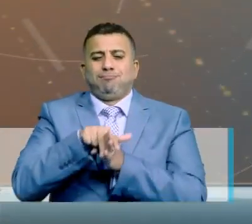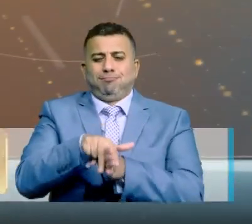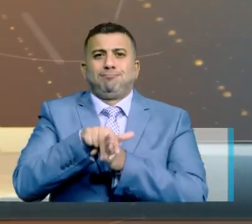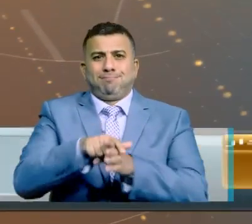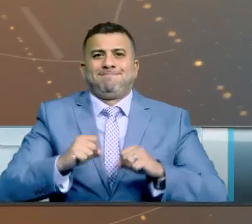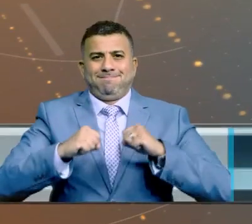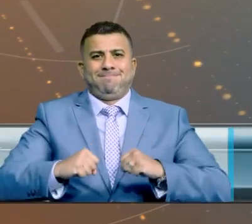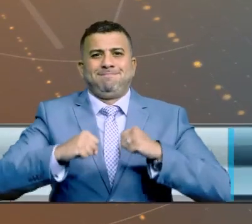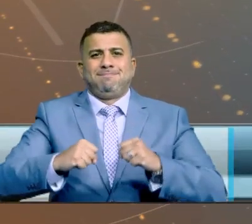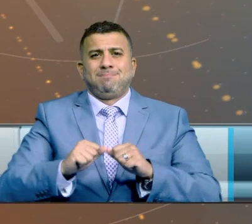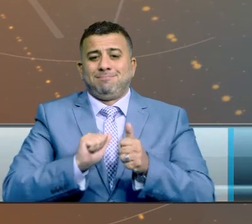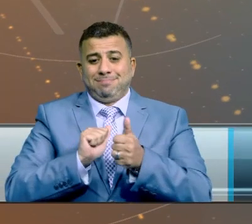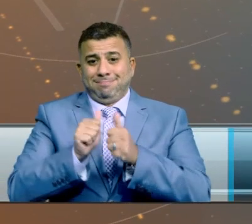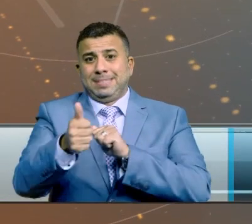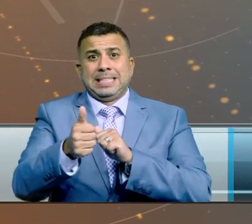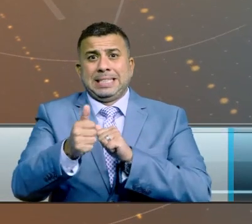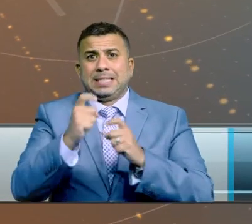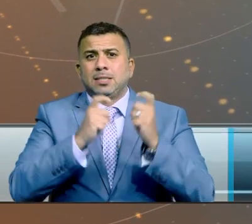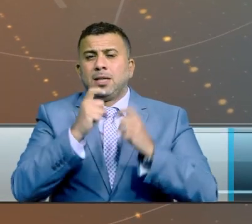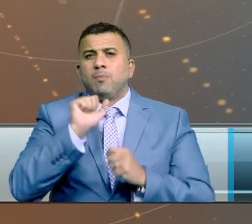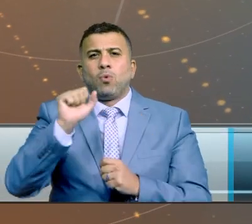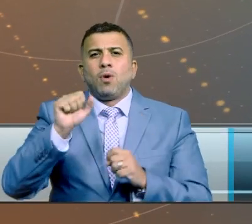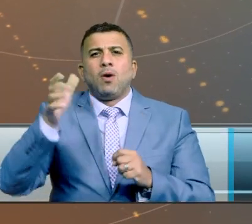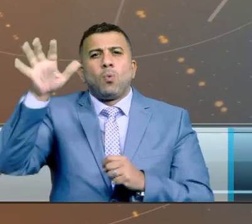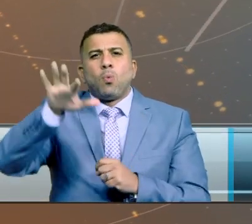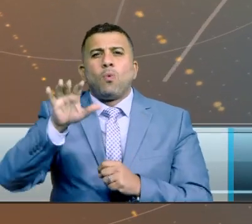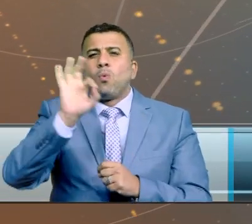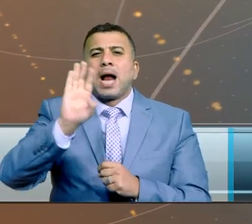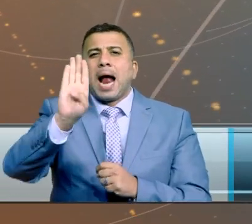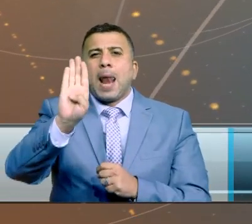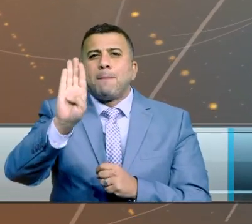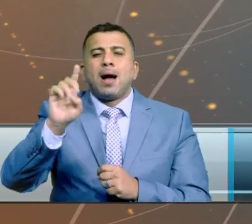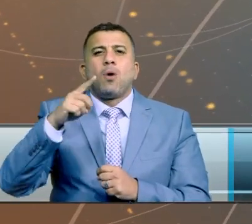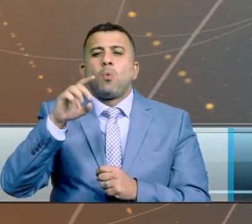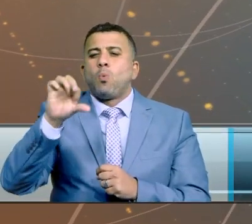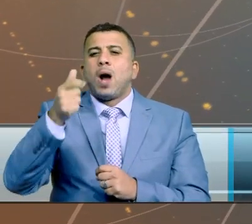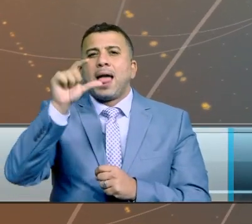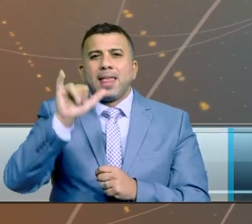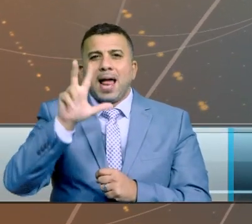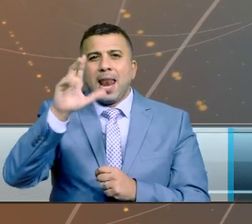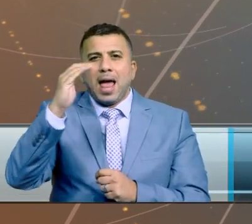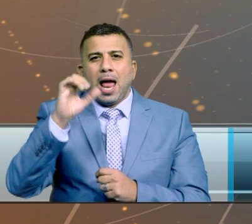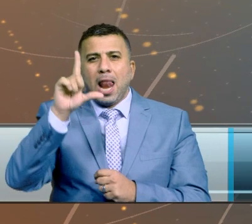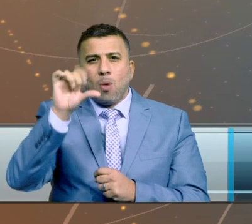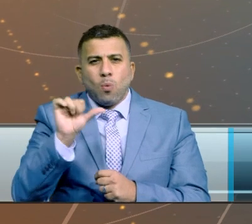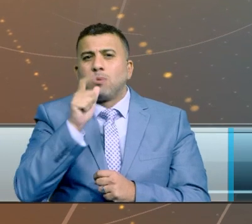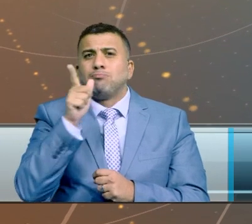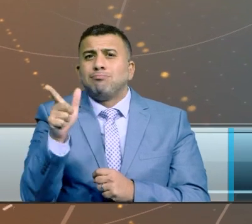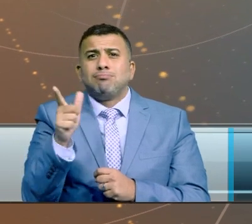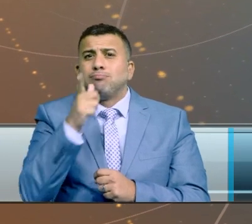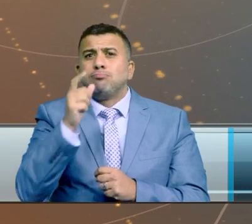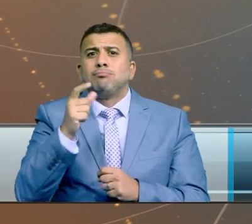نادي للفروسيه والسباق يقع بين وادي الحلو ومدينه كلباء اضافه الى توجيهات سموه سابقه